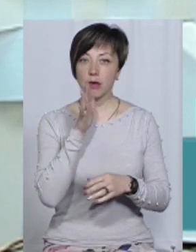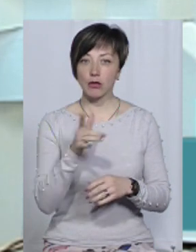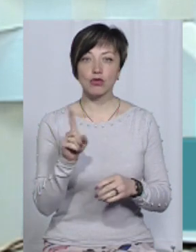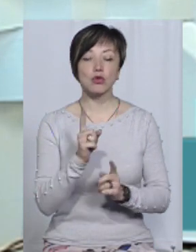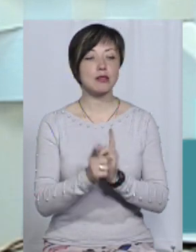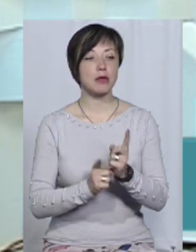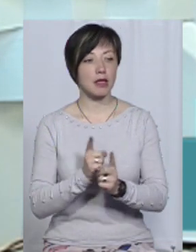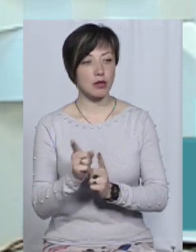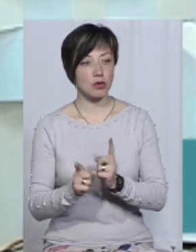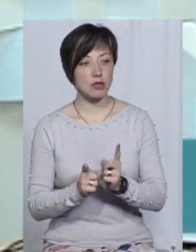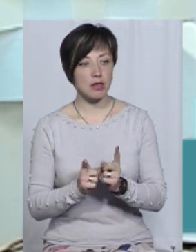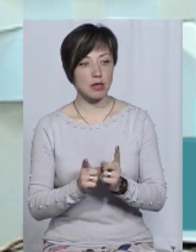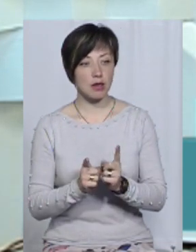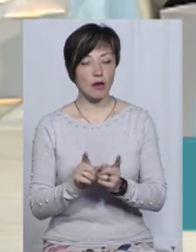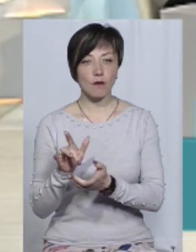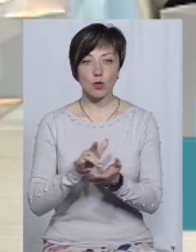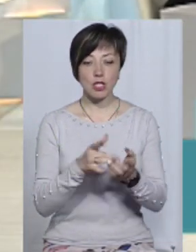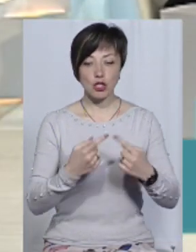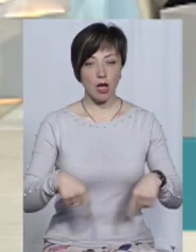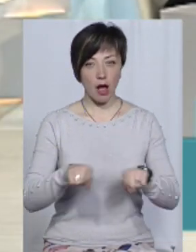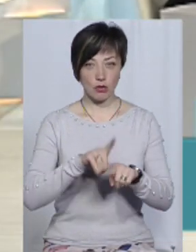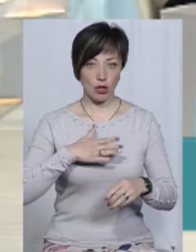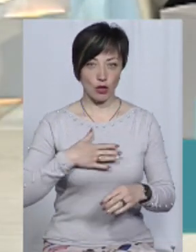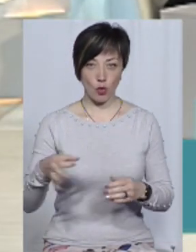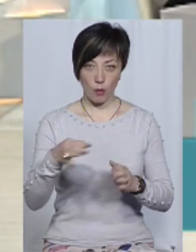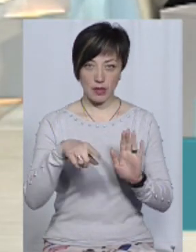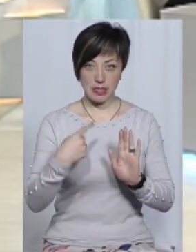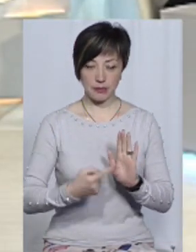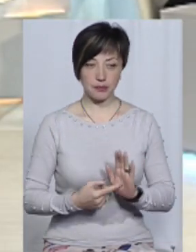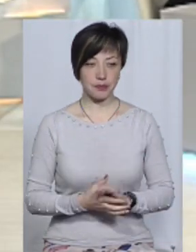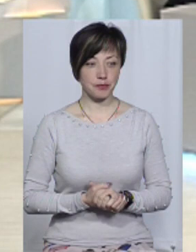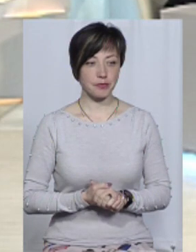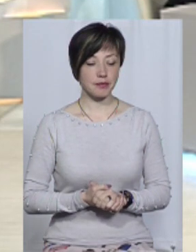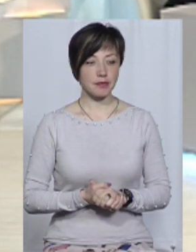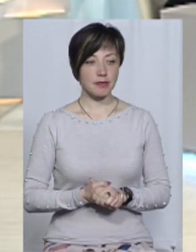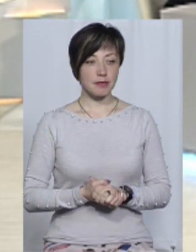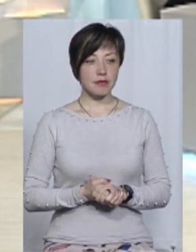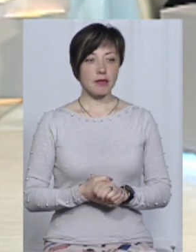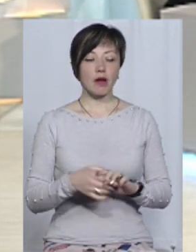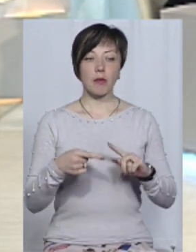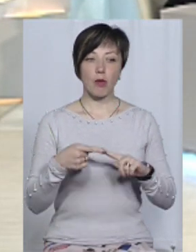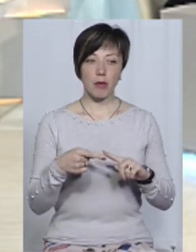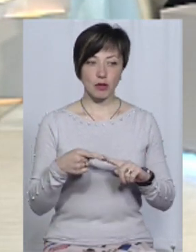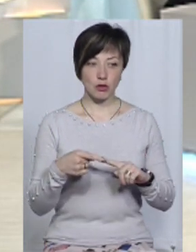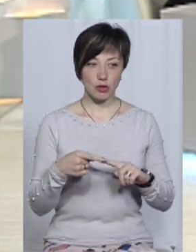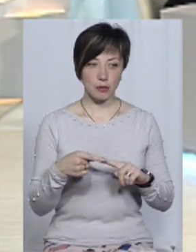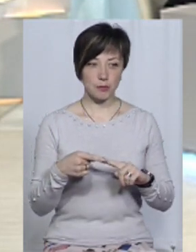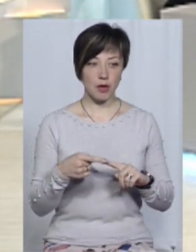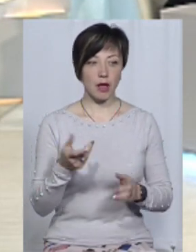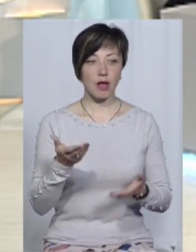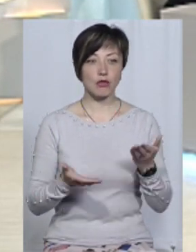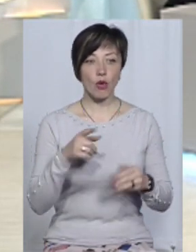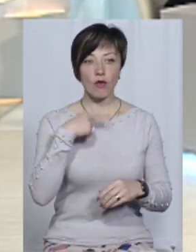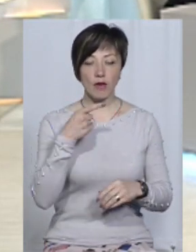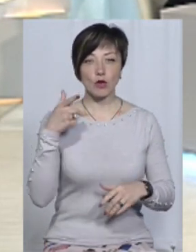що змінилося в туристичній галузі нашої області? Ну, по-перше,